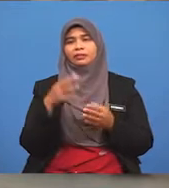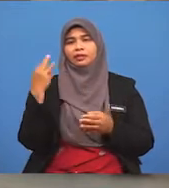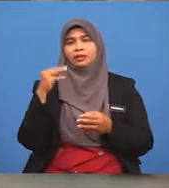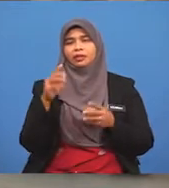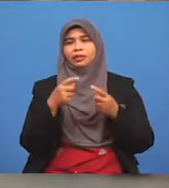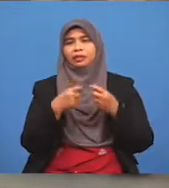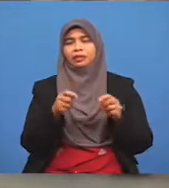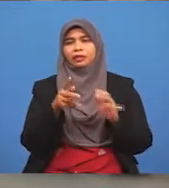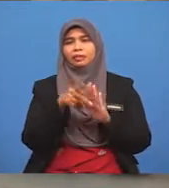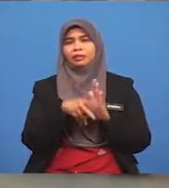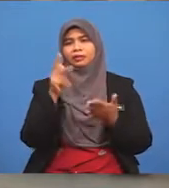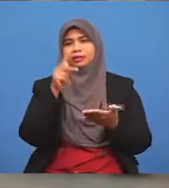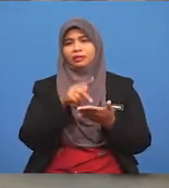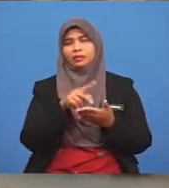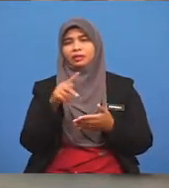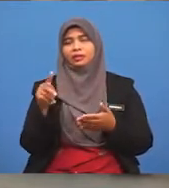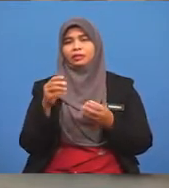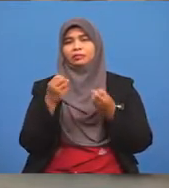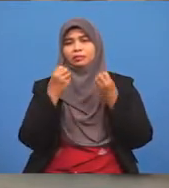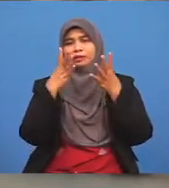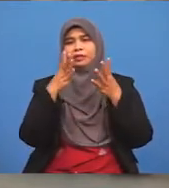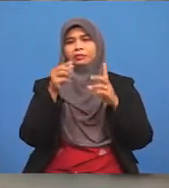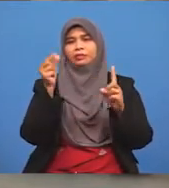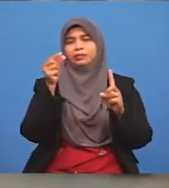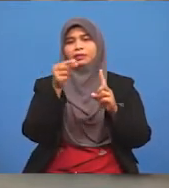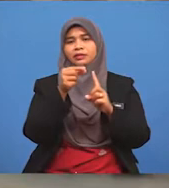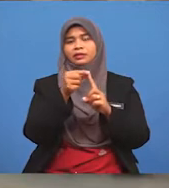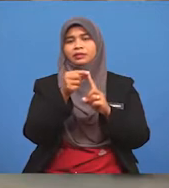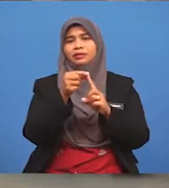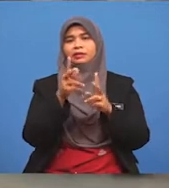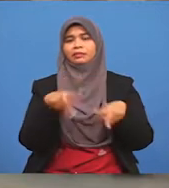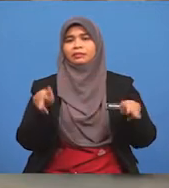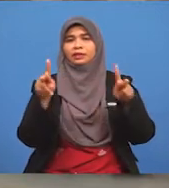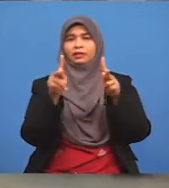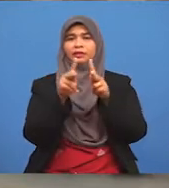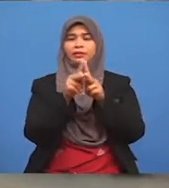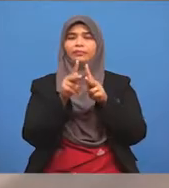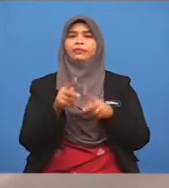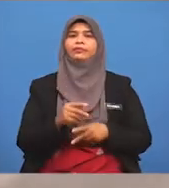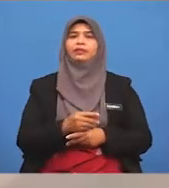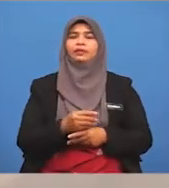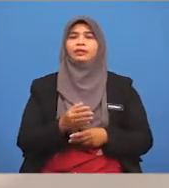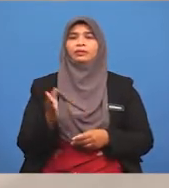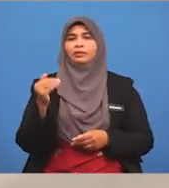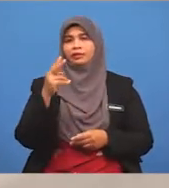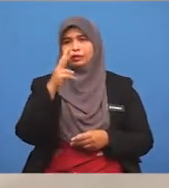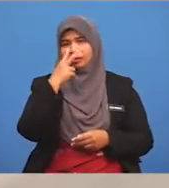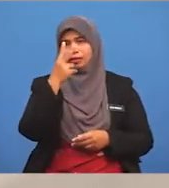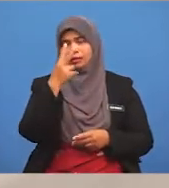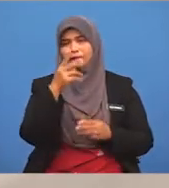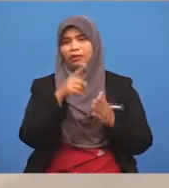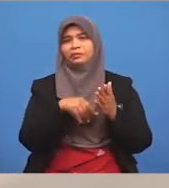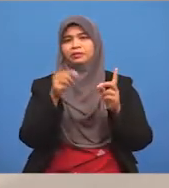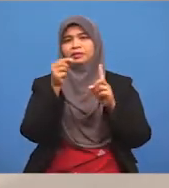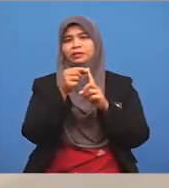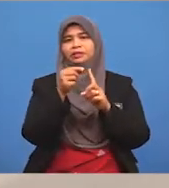telah memperkenalkan beberapa istilah penting. Mari kita lihat apakah istilah